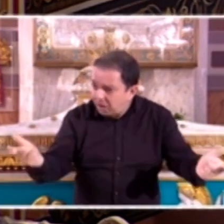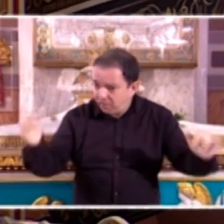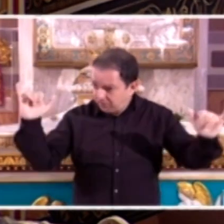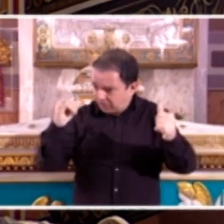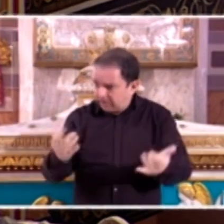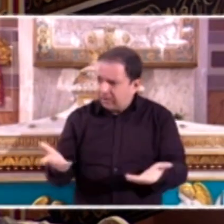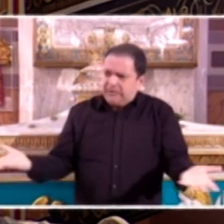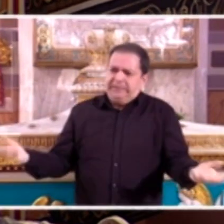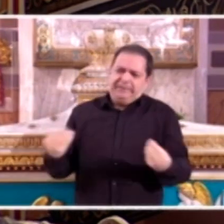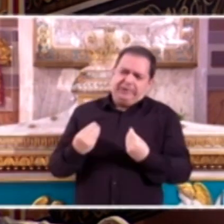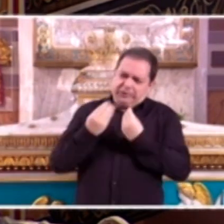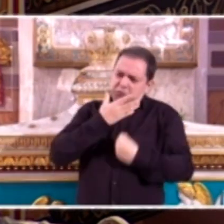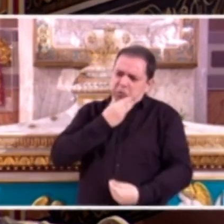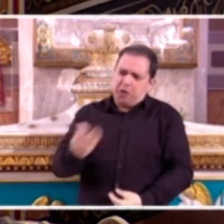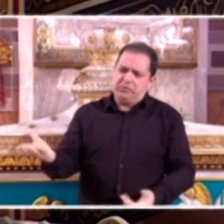σιτευτών.